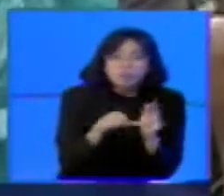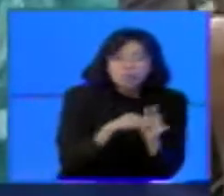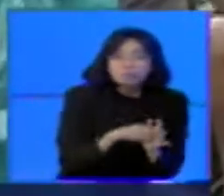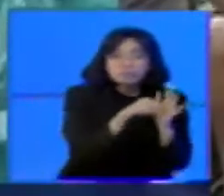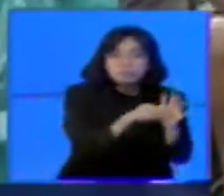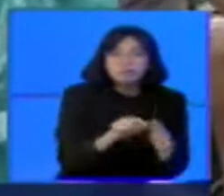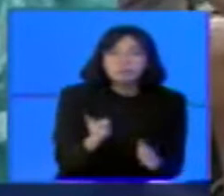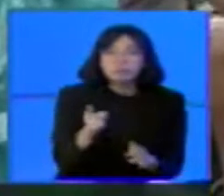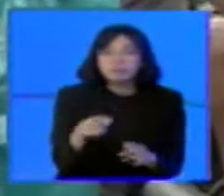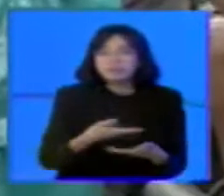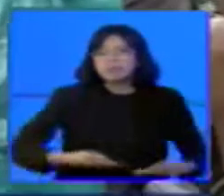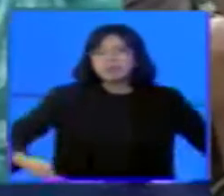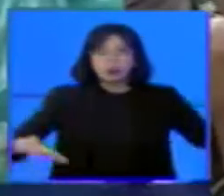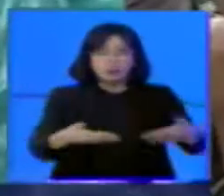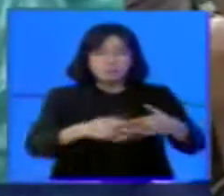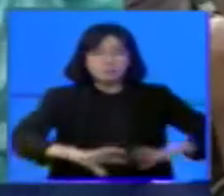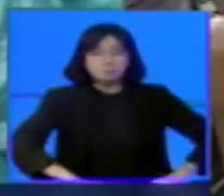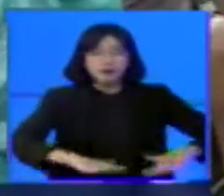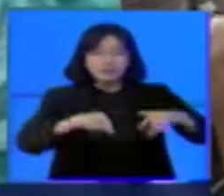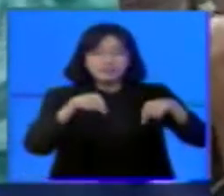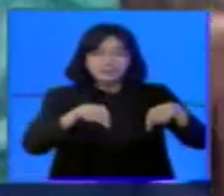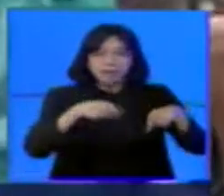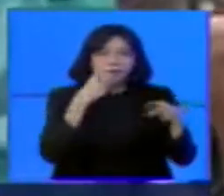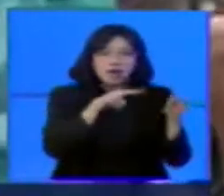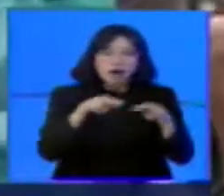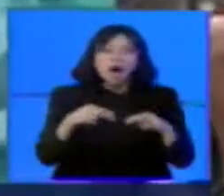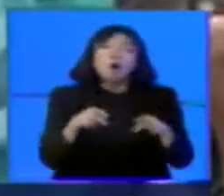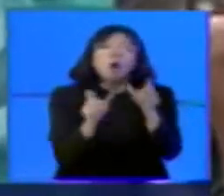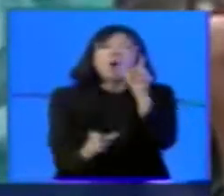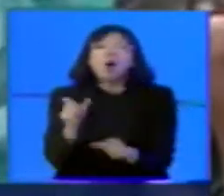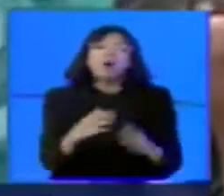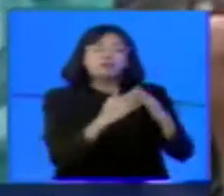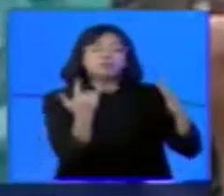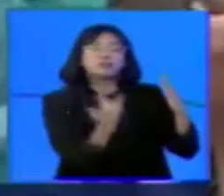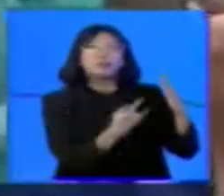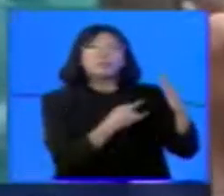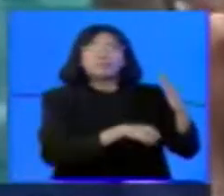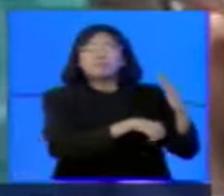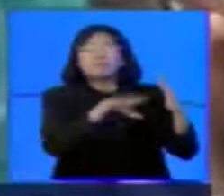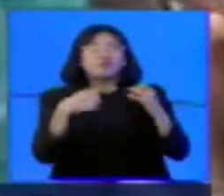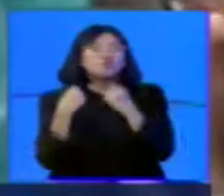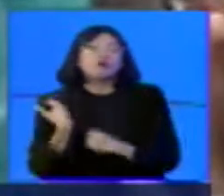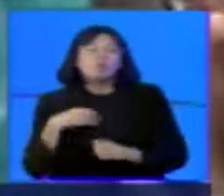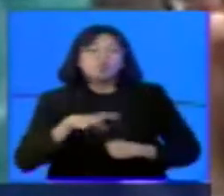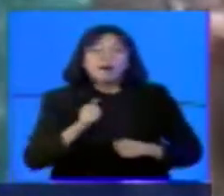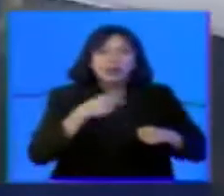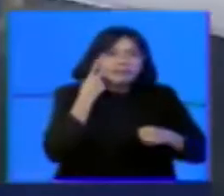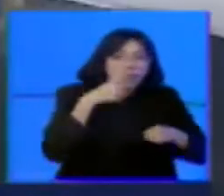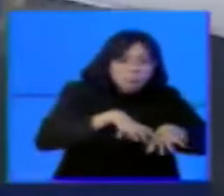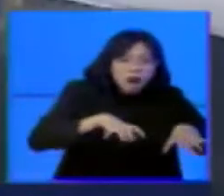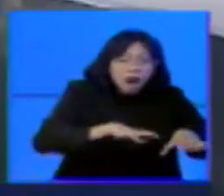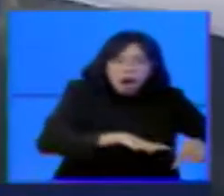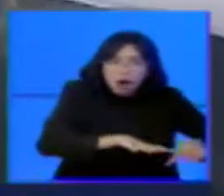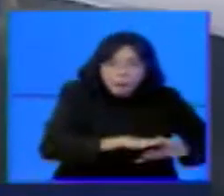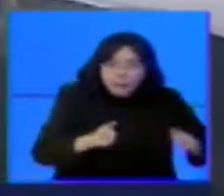memantau di kawasan banjir ini, masih banyak warga yang memilih bertahan di rumah mereka untuk mengamankan harta benda mereka. Tommy, kembali kepada